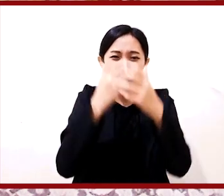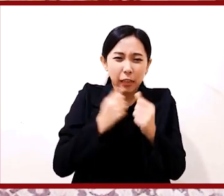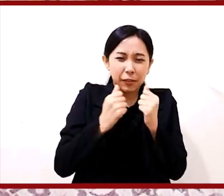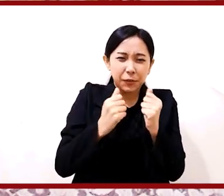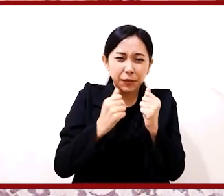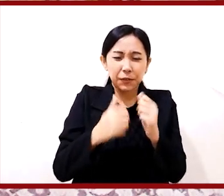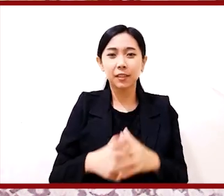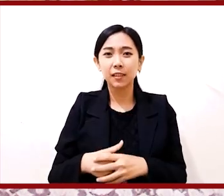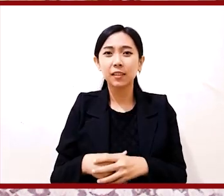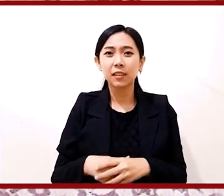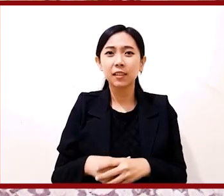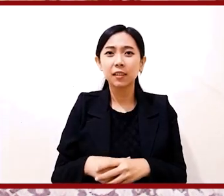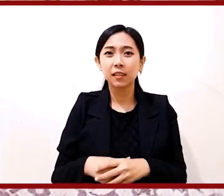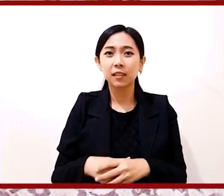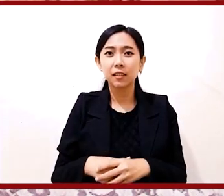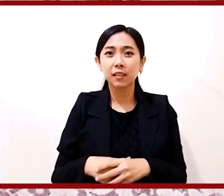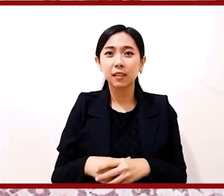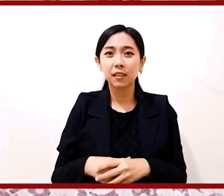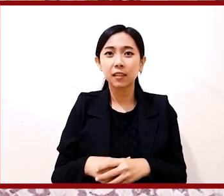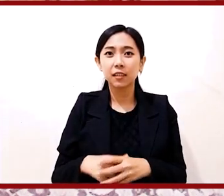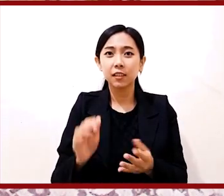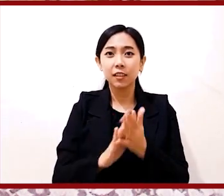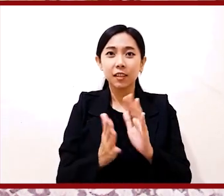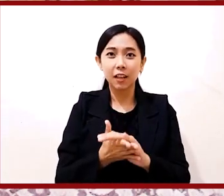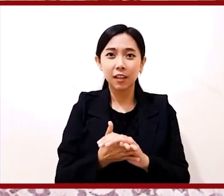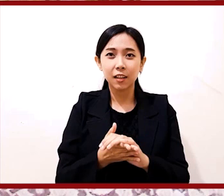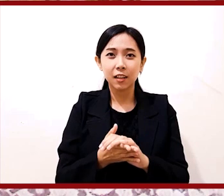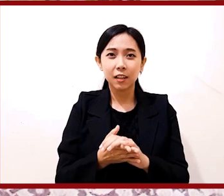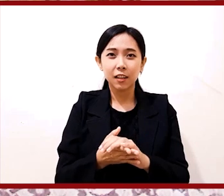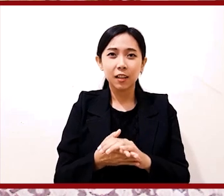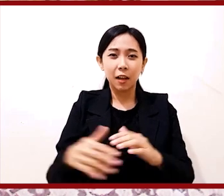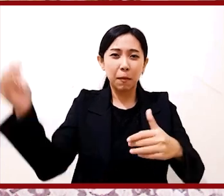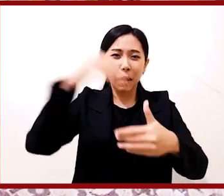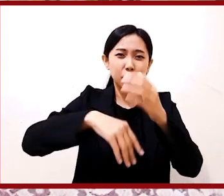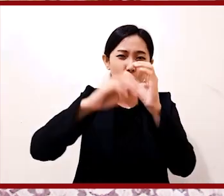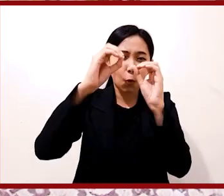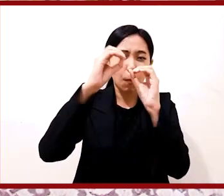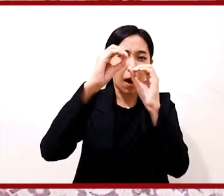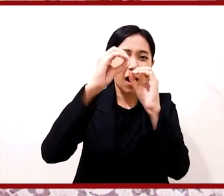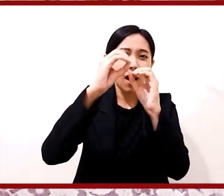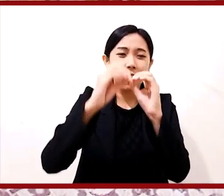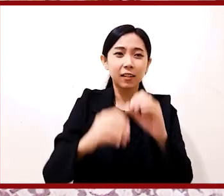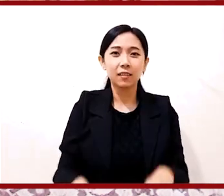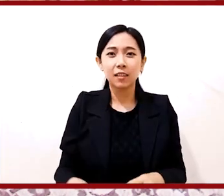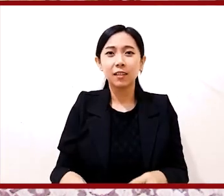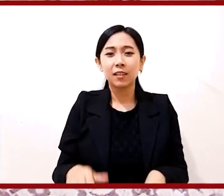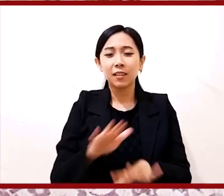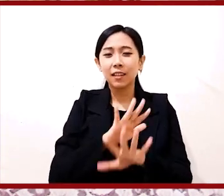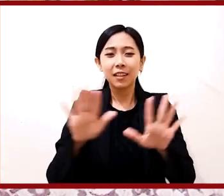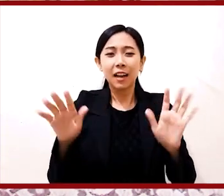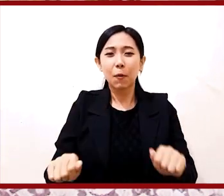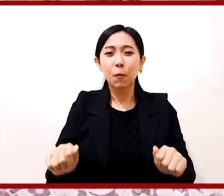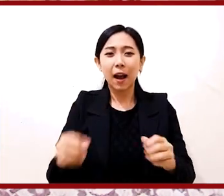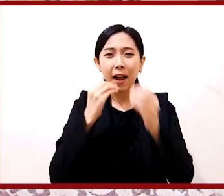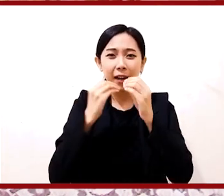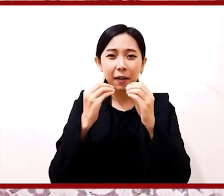ia gemetar ketakutan. Akibatnya kucing itu mengurung diri dalam lubang persembunyiannya, kurus